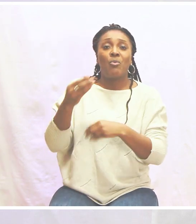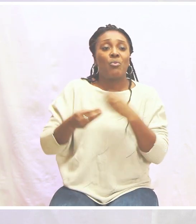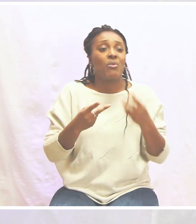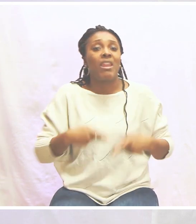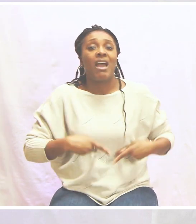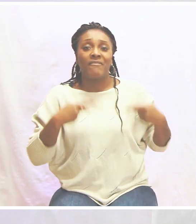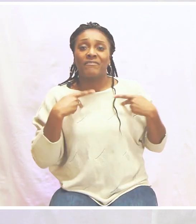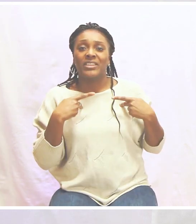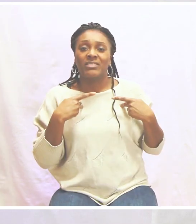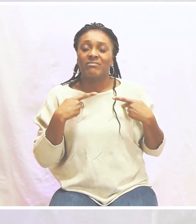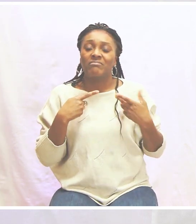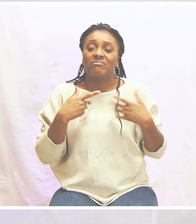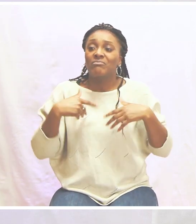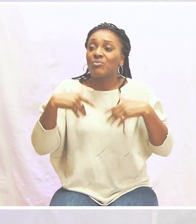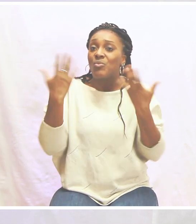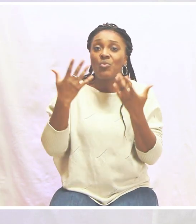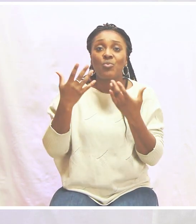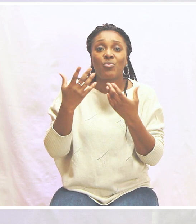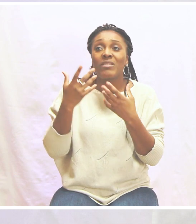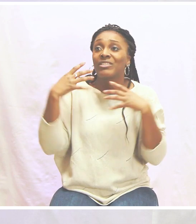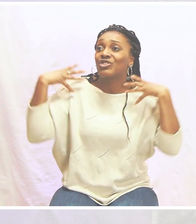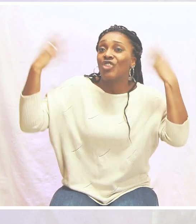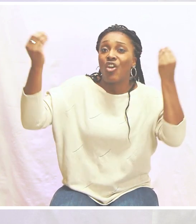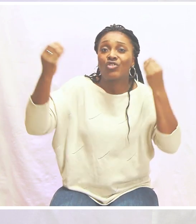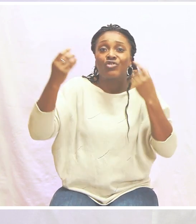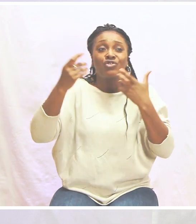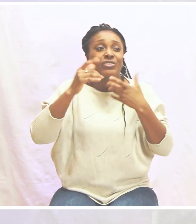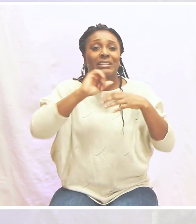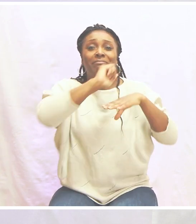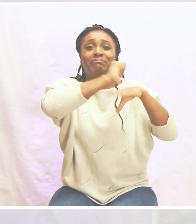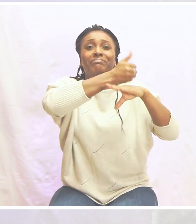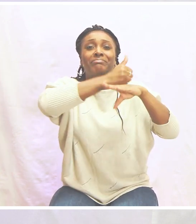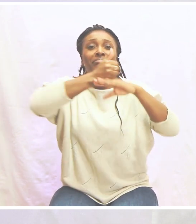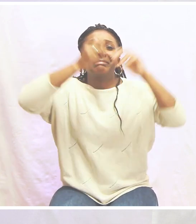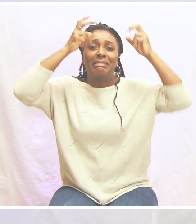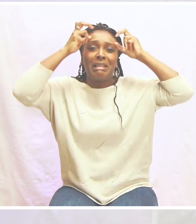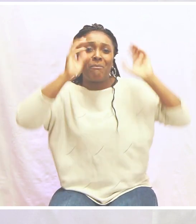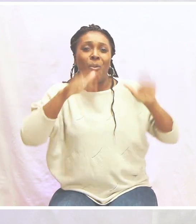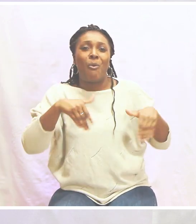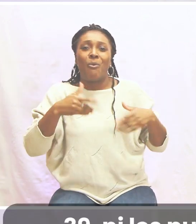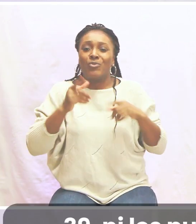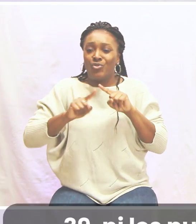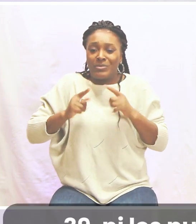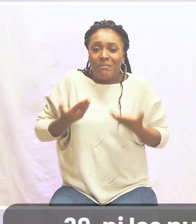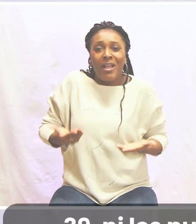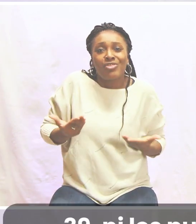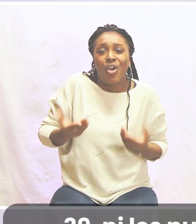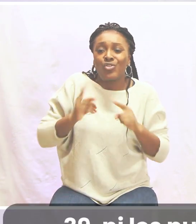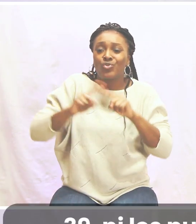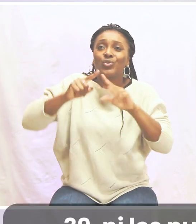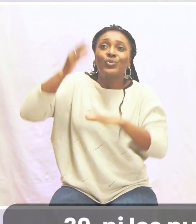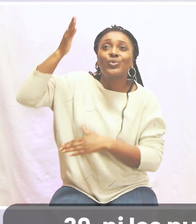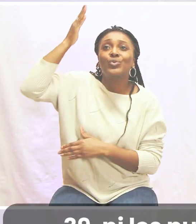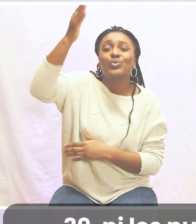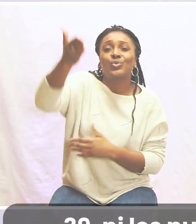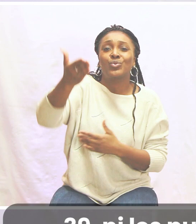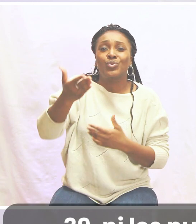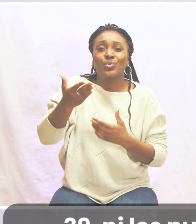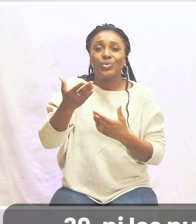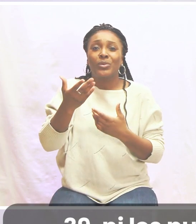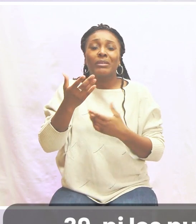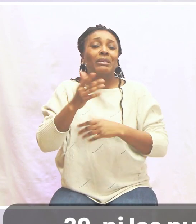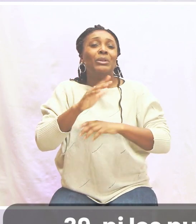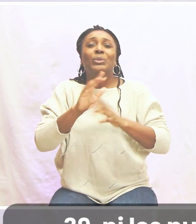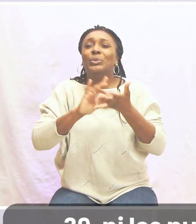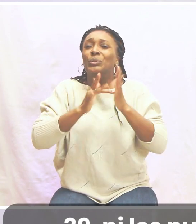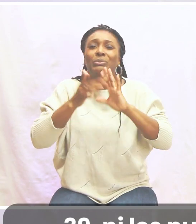assurance, ni les anges, ni les dominations, ni les choses présentes, ni les choses à venir, ni les puissances, ni